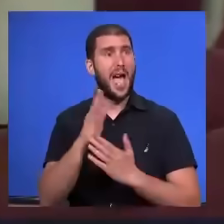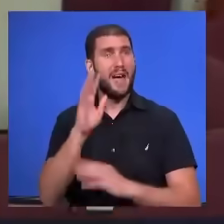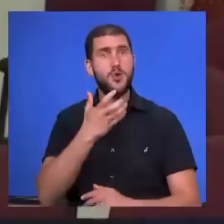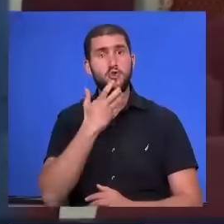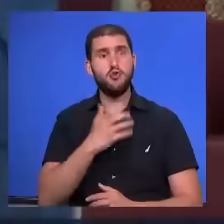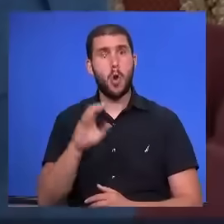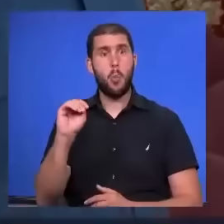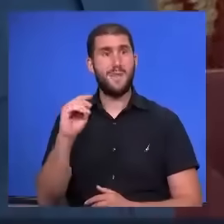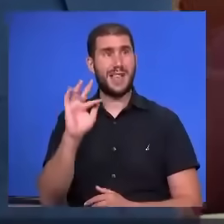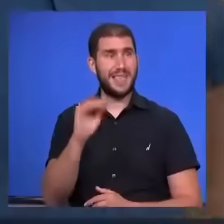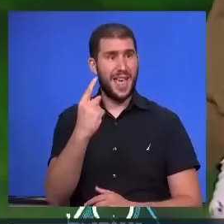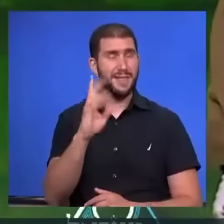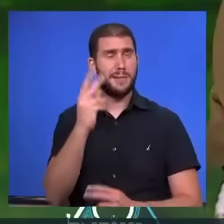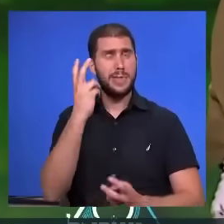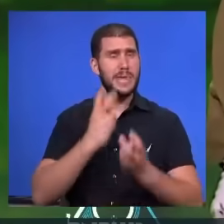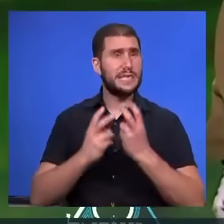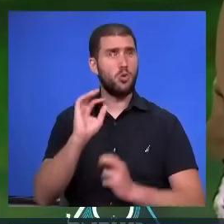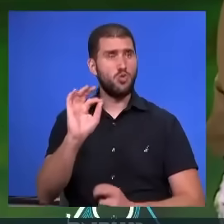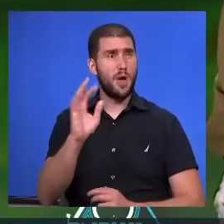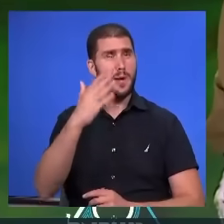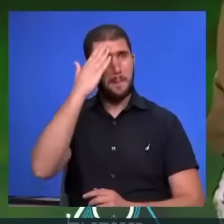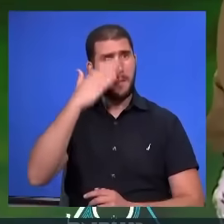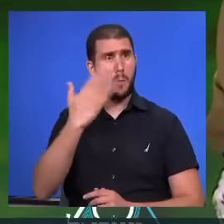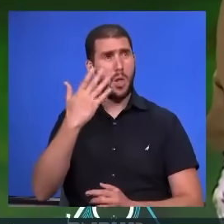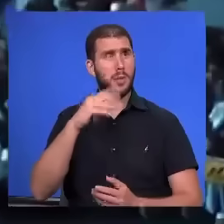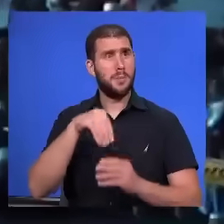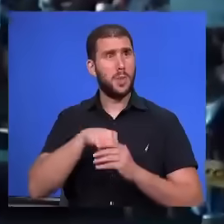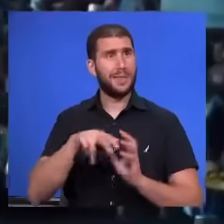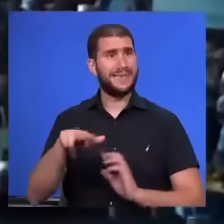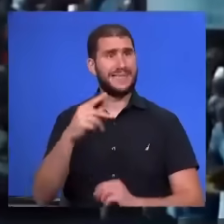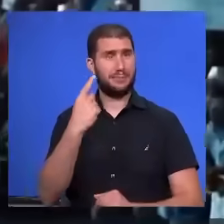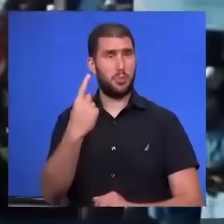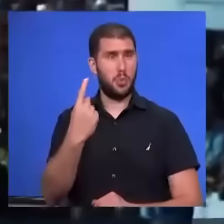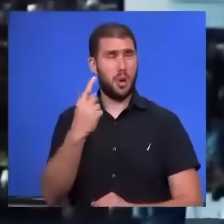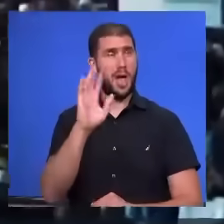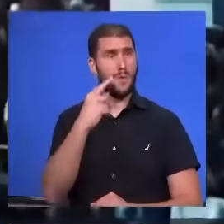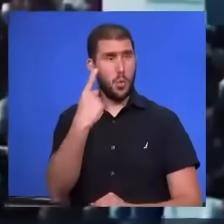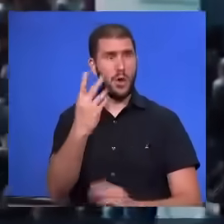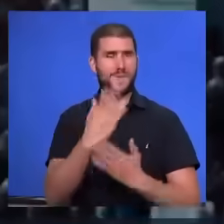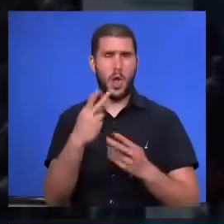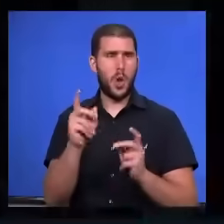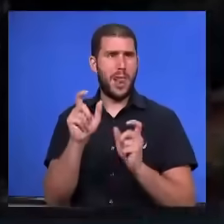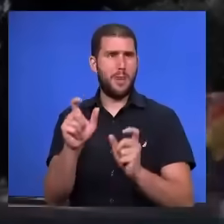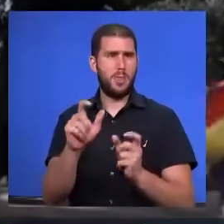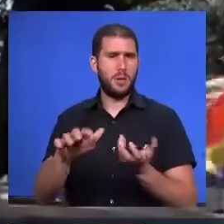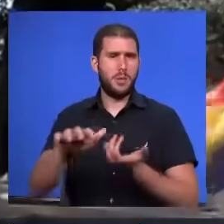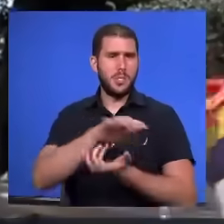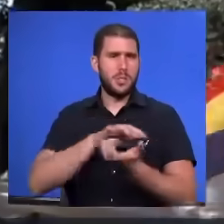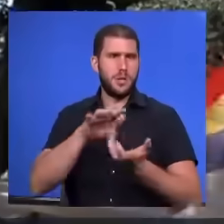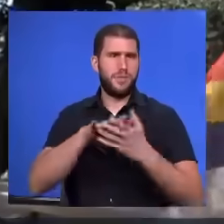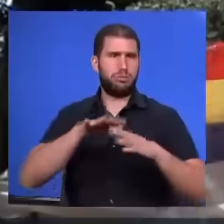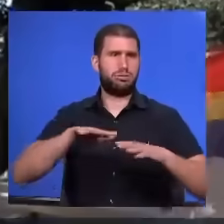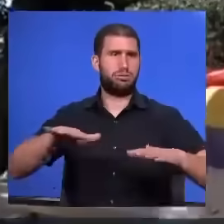מואפק טריף, עם כל הניסיון והפופולריות שצבר בתוך הציבור שלו, אפילו הוא לא יוכל למנוע מהאש